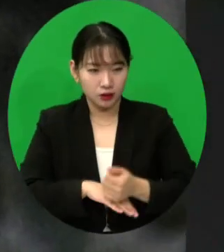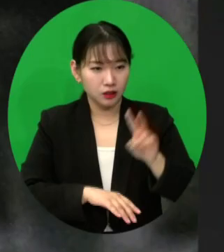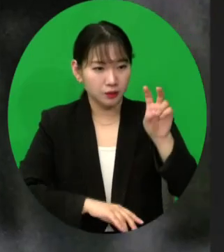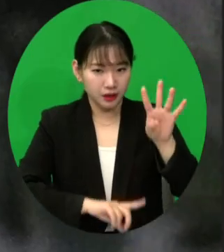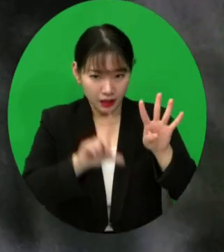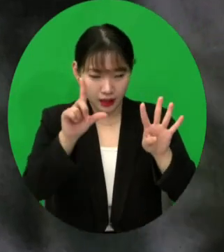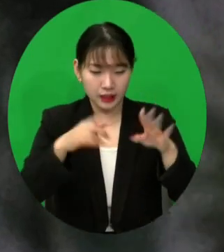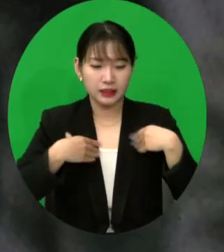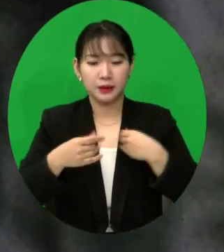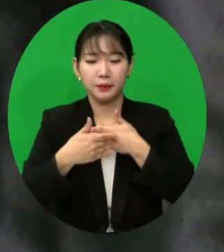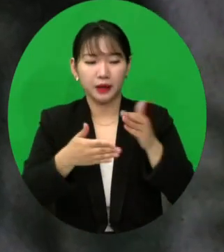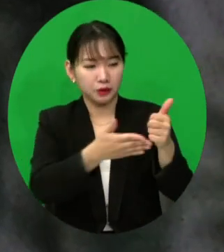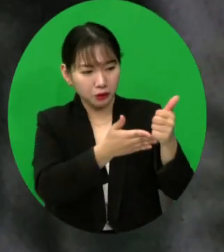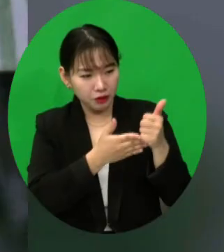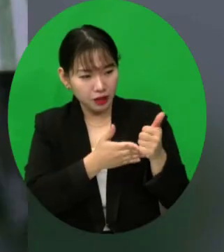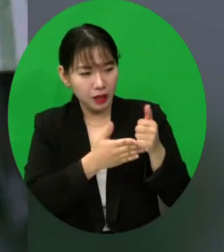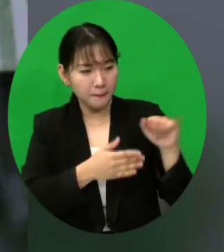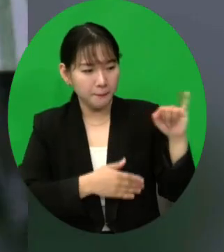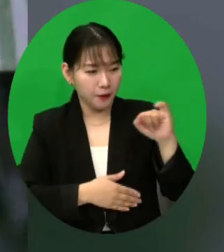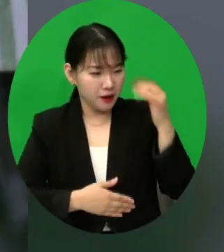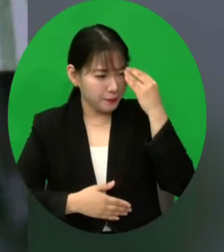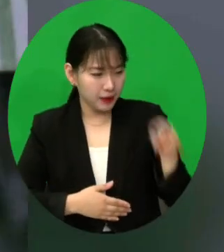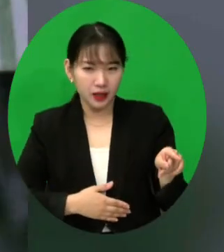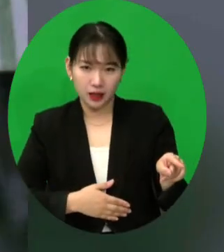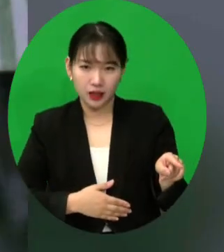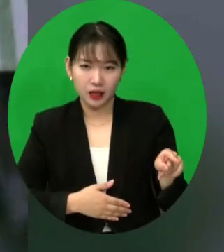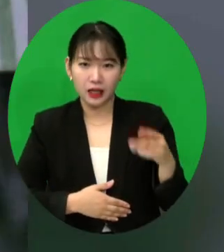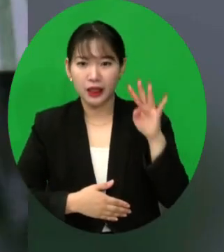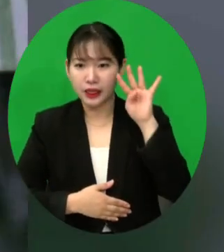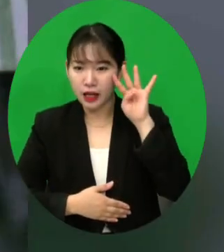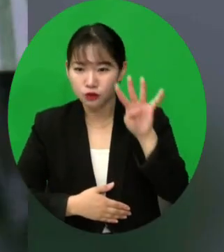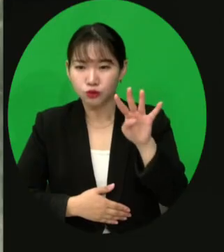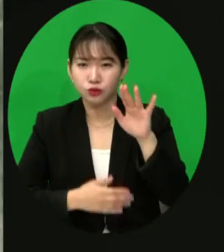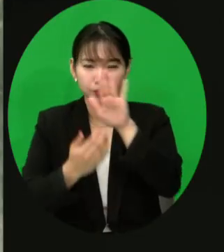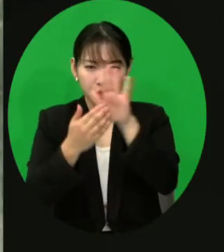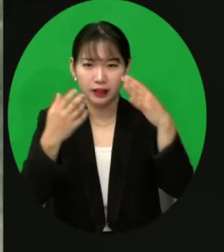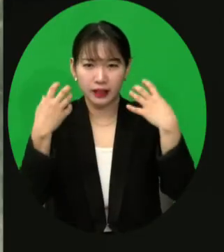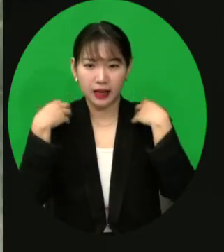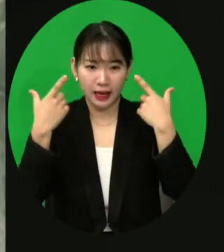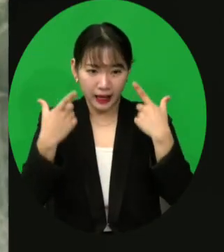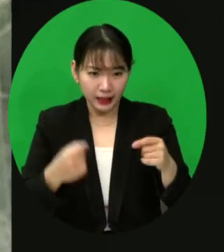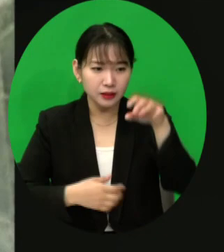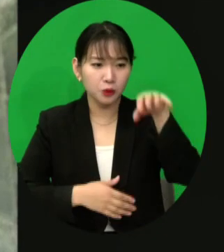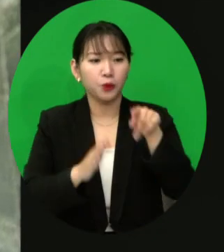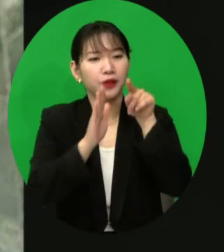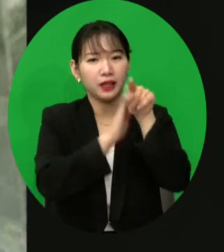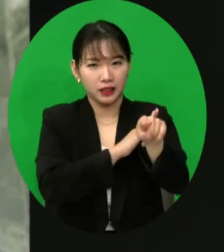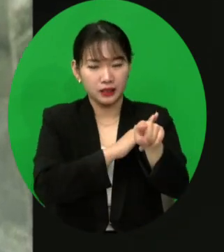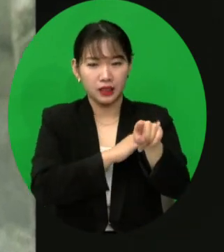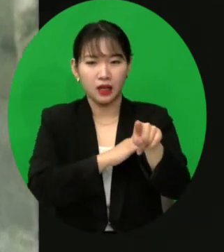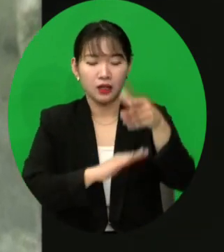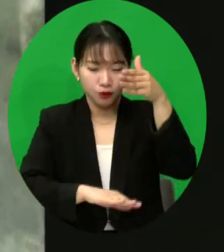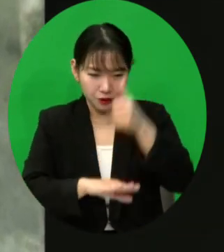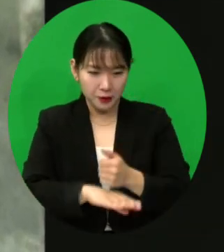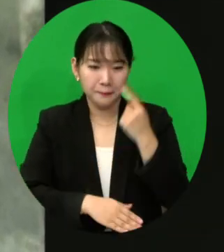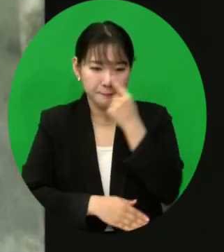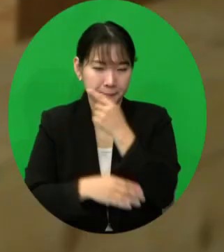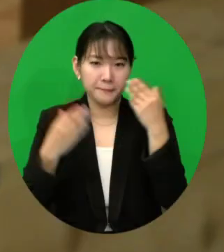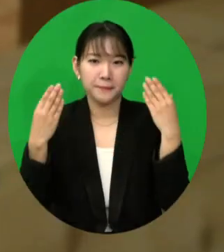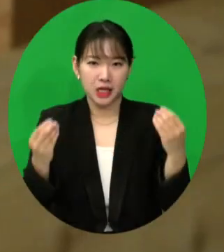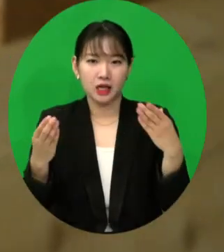24일 찜질방 이용객들이 빈대를 발견했고 사흘 뒤 방역당국이 같은 찜질방에서 빈대를 최종